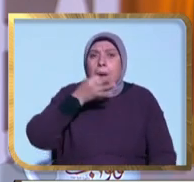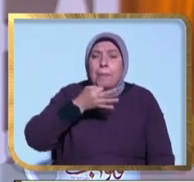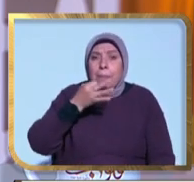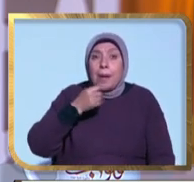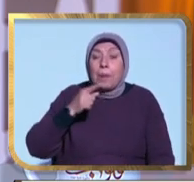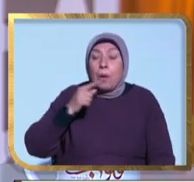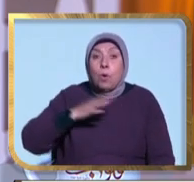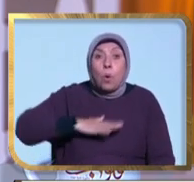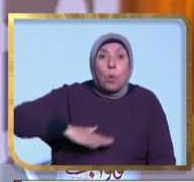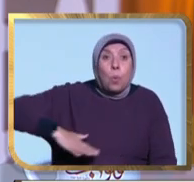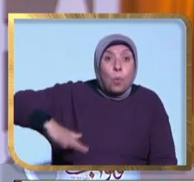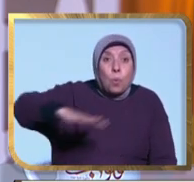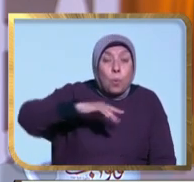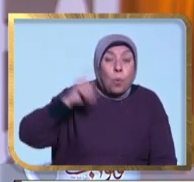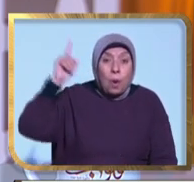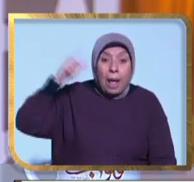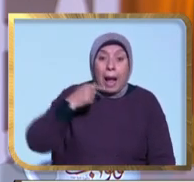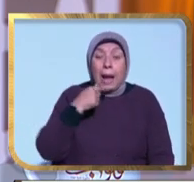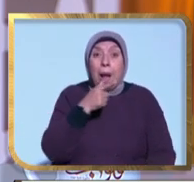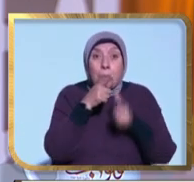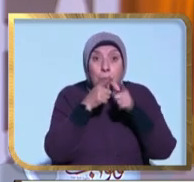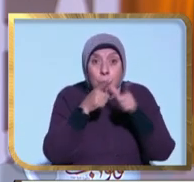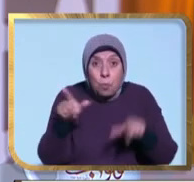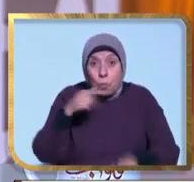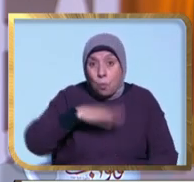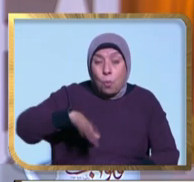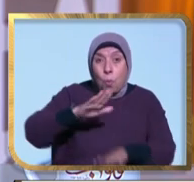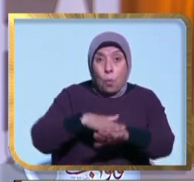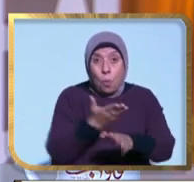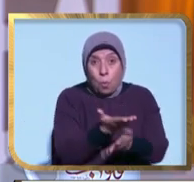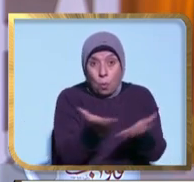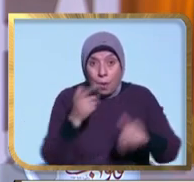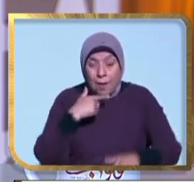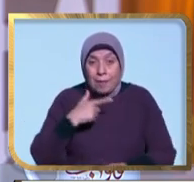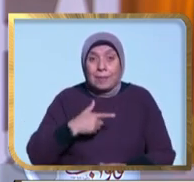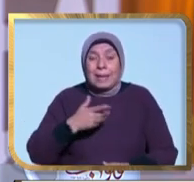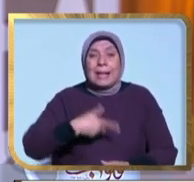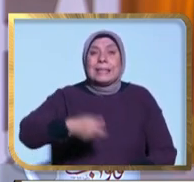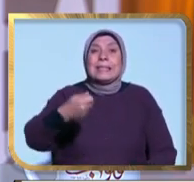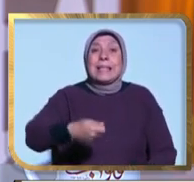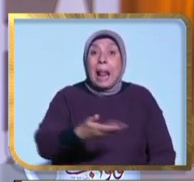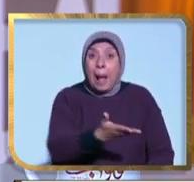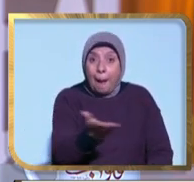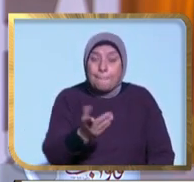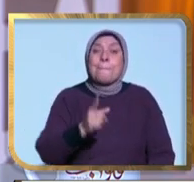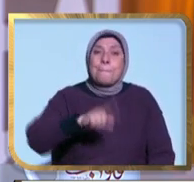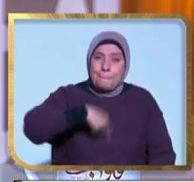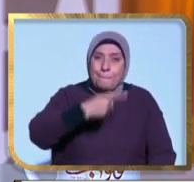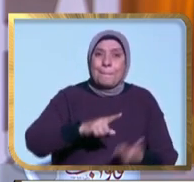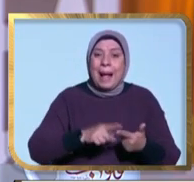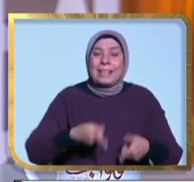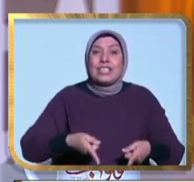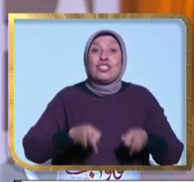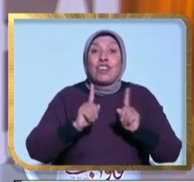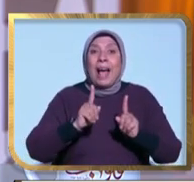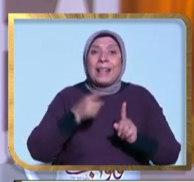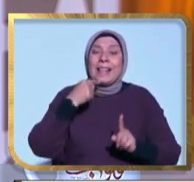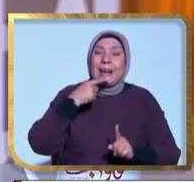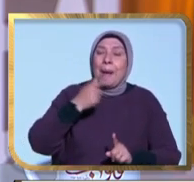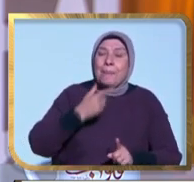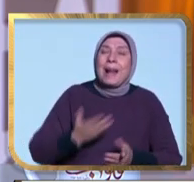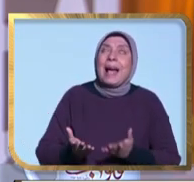كمان الامه السلام الى يوم الدين في صيغه التشهد كما ا نسلم عليه يا